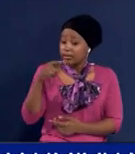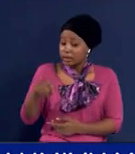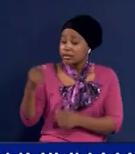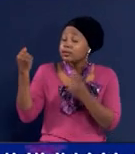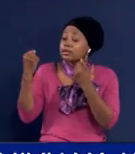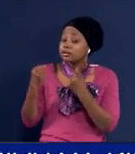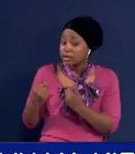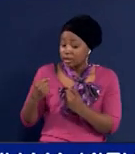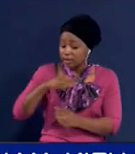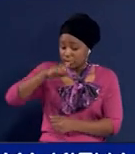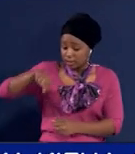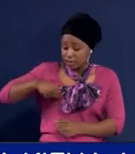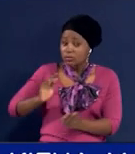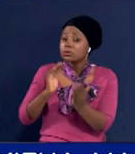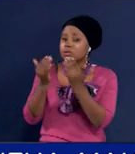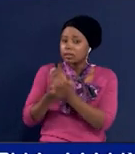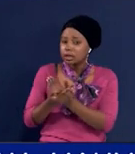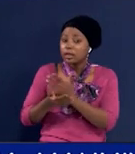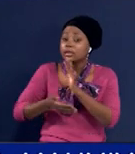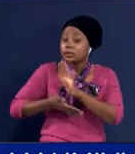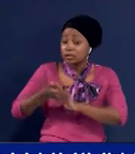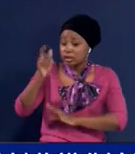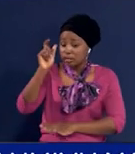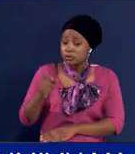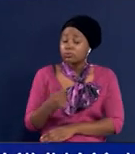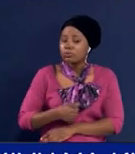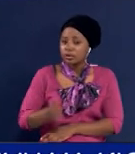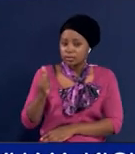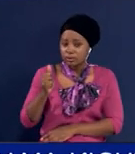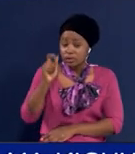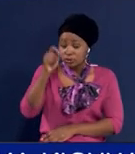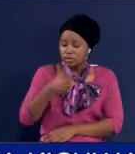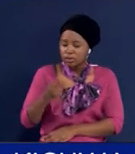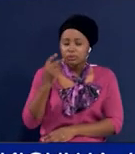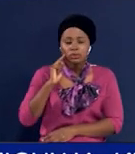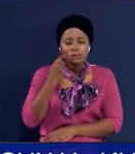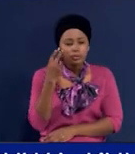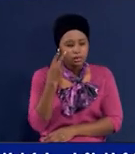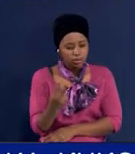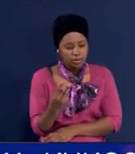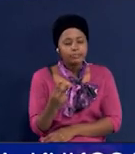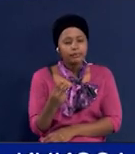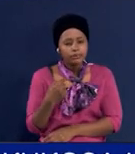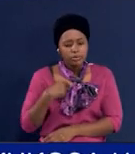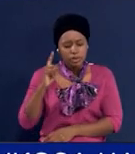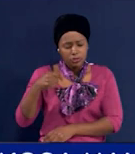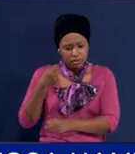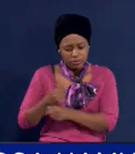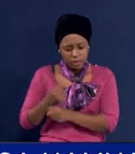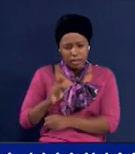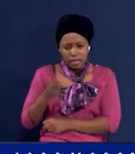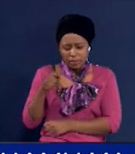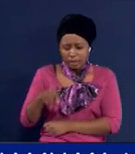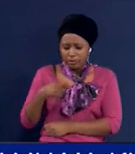jitihada za kujikinga zinatakiwa zianze na mtu mwenyewe. Mtu mwenyewe jaribu kuangalia, je, hapa hiki ninachokifanya au